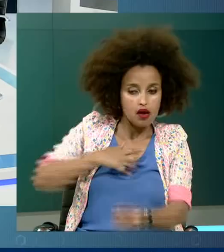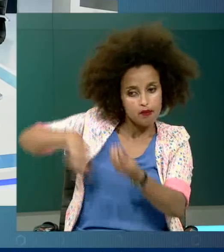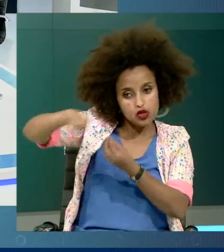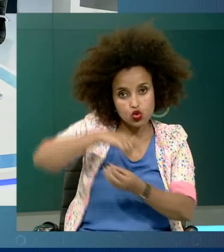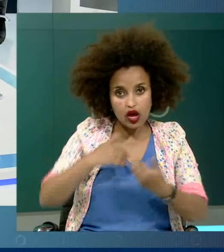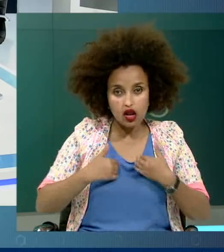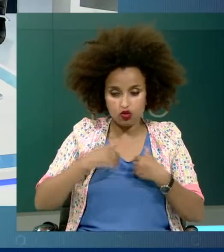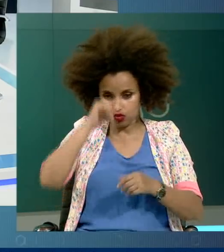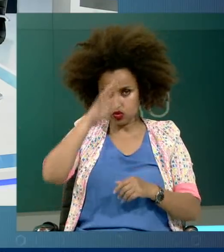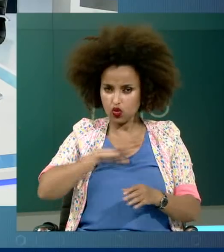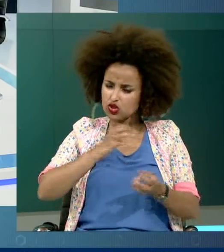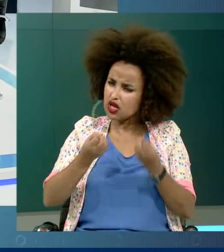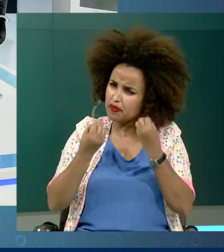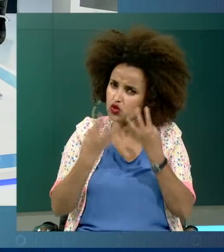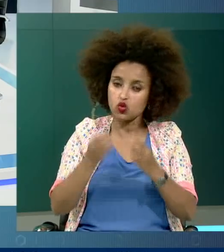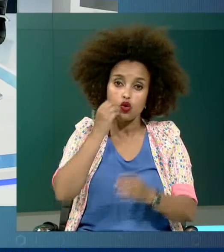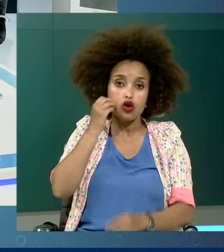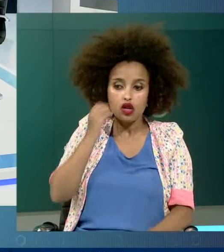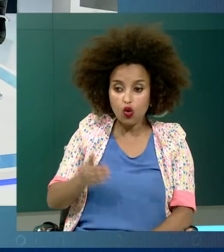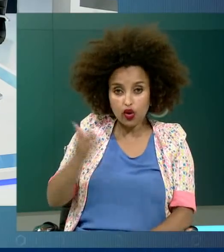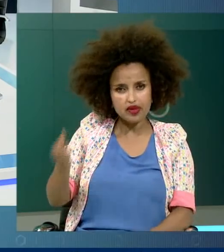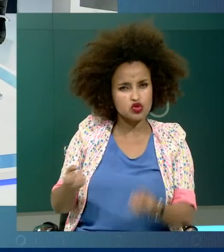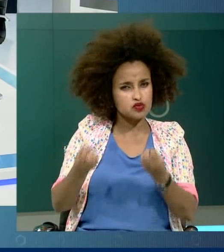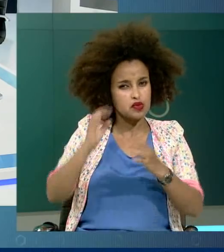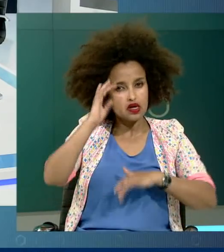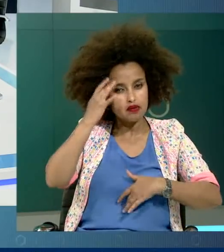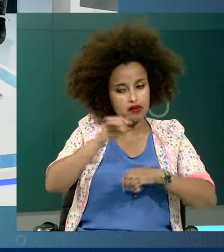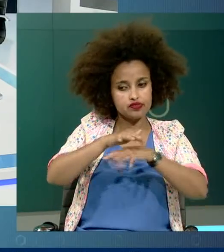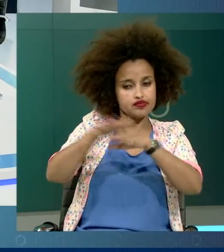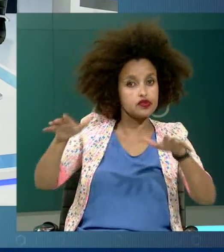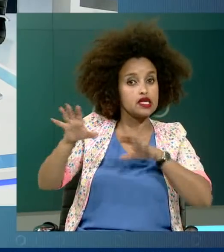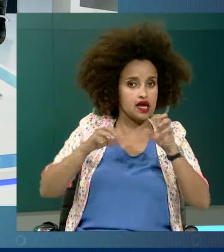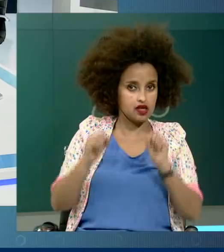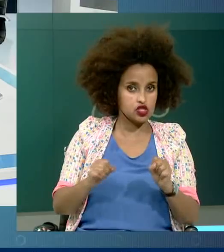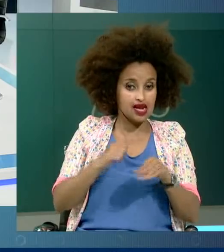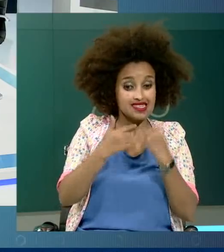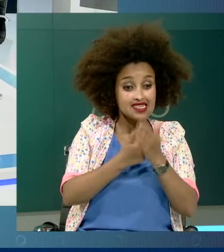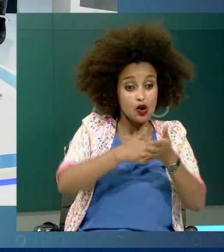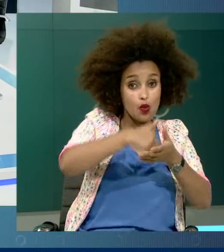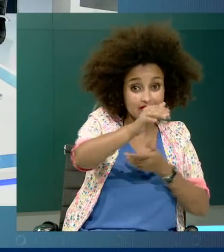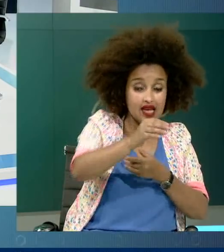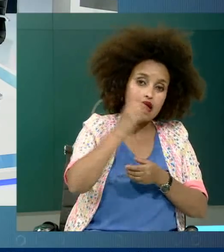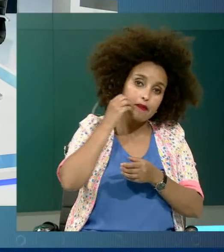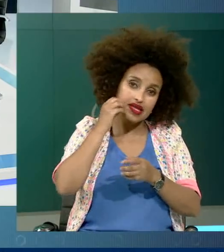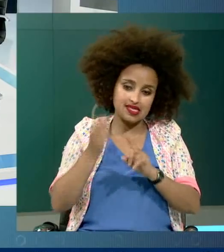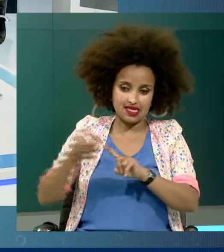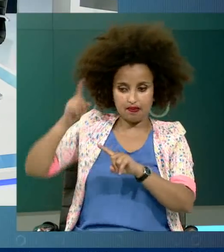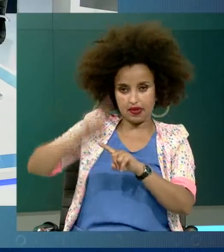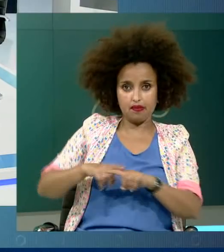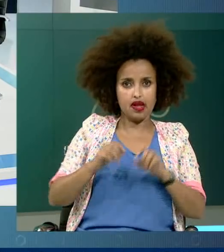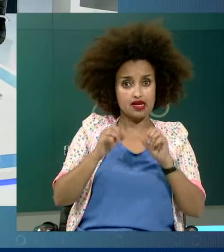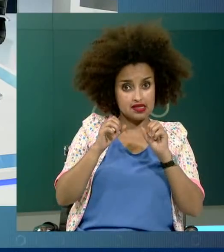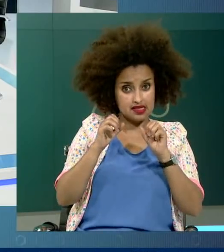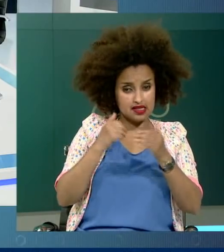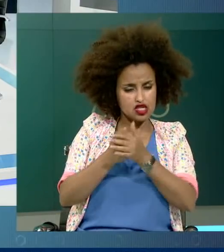ለባለቤት ለልጆች ለብዙ ለጎረቤት ነው ብዙ ነገር ይዘ የምንሄደው። እና እኔ ወጥቼ ቤቴ እስክመለስ ድረስ ከብዙ ሰዎች ጋር ግንኙነት ፈጥሬ ነው የምሄደው።